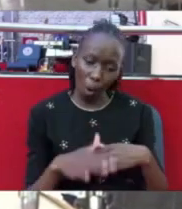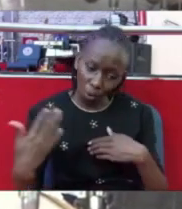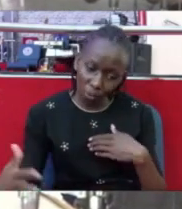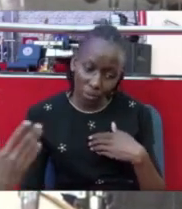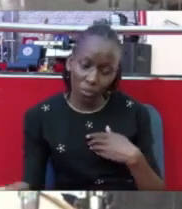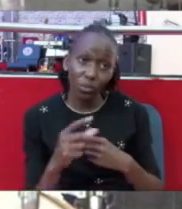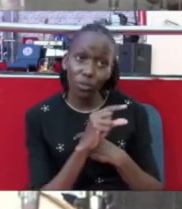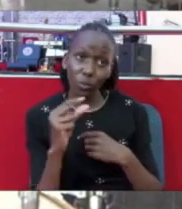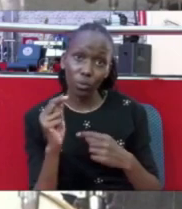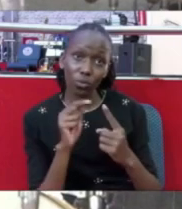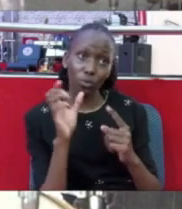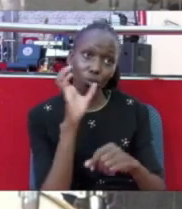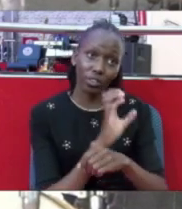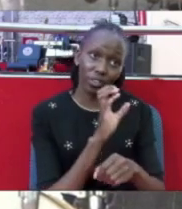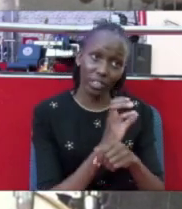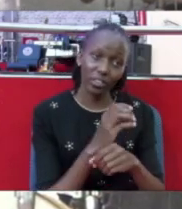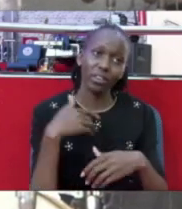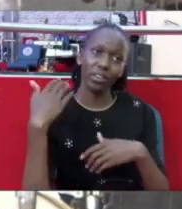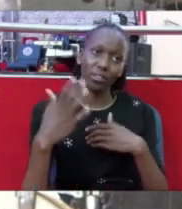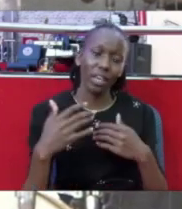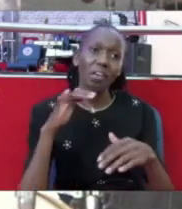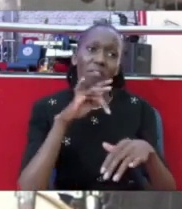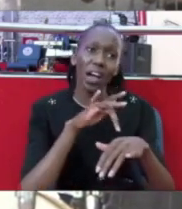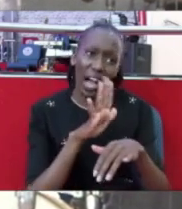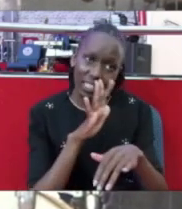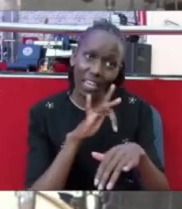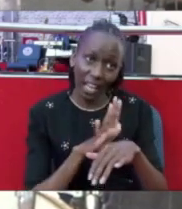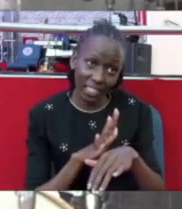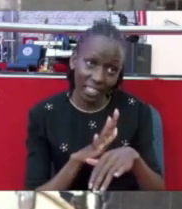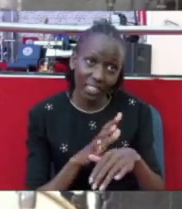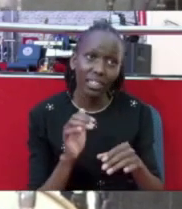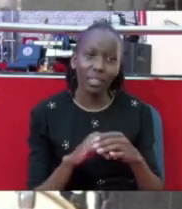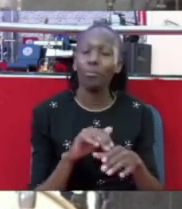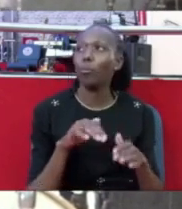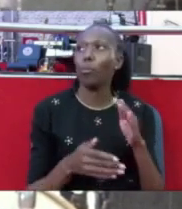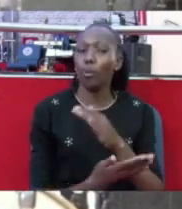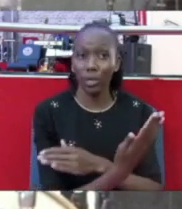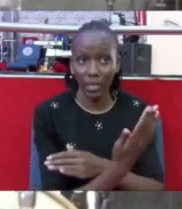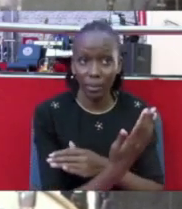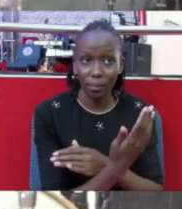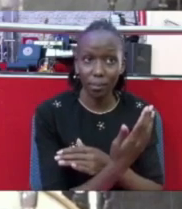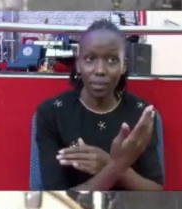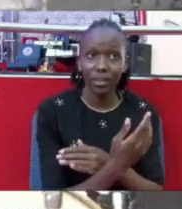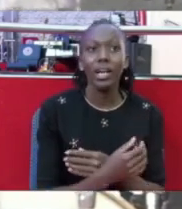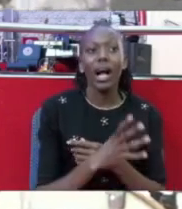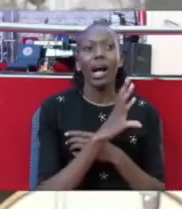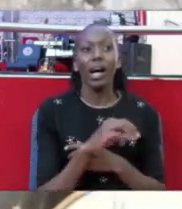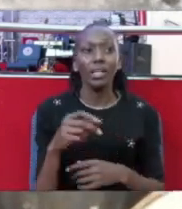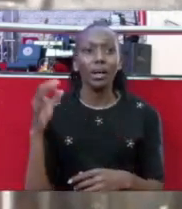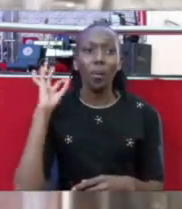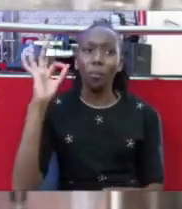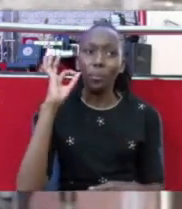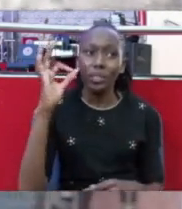pia watu ambao walikuwa na umaskini zaidi hata ingawa walikuwa wanaenda kanisani mapema sana Jumapili. And their preachers would visit